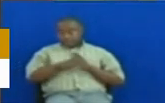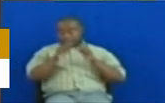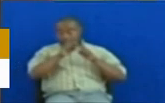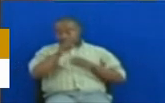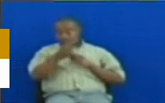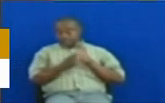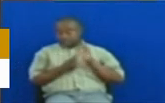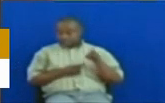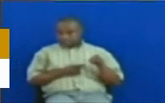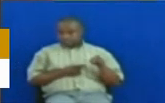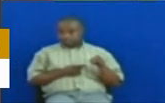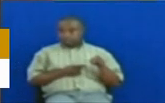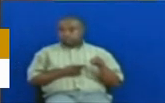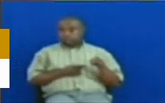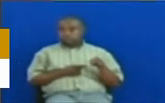cha 6